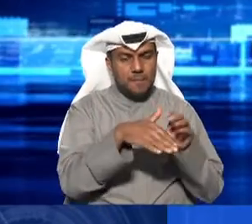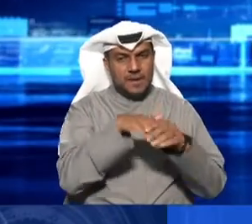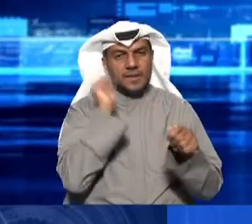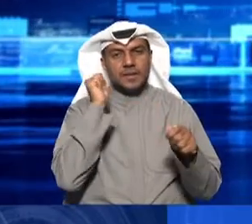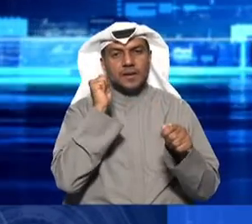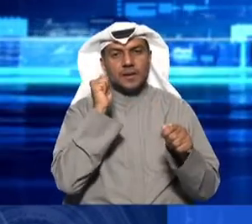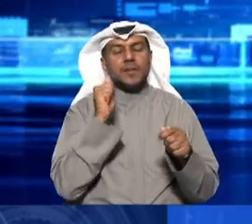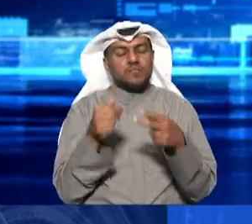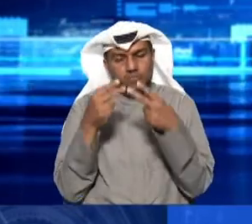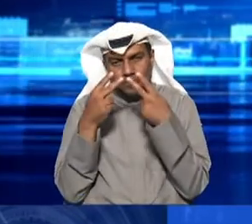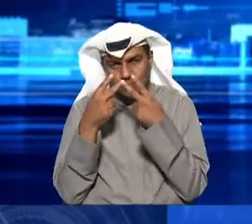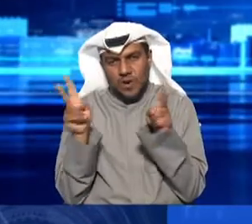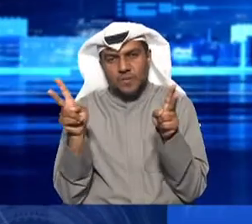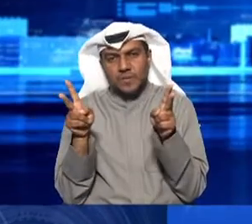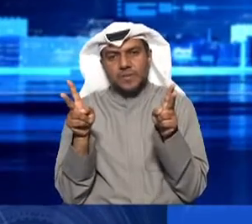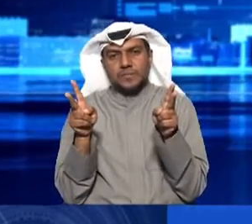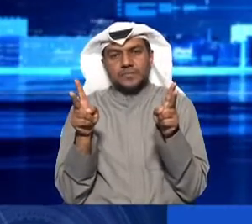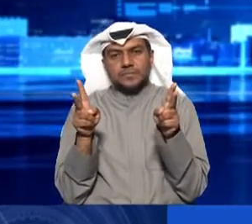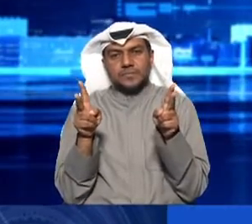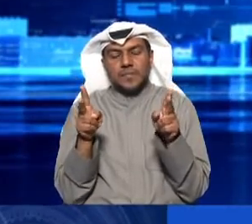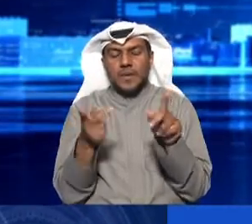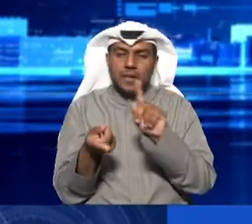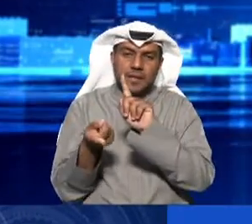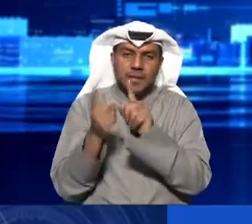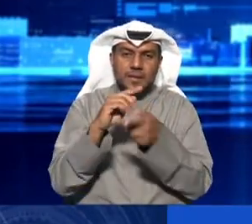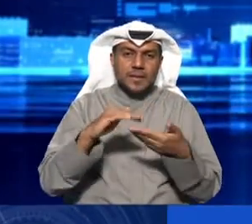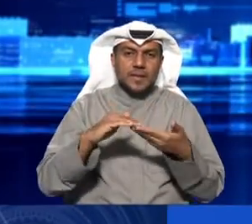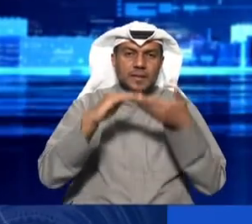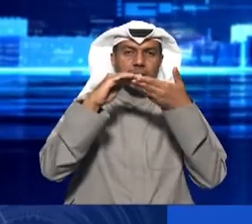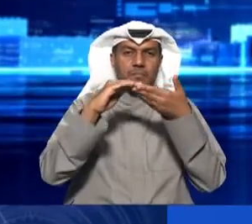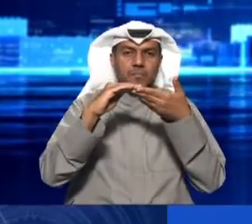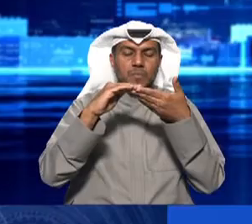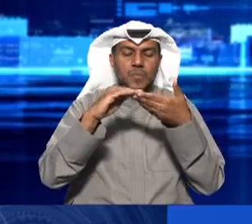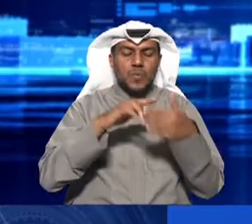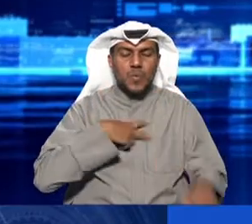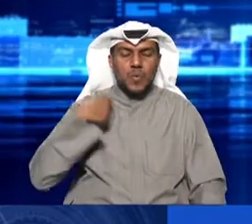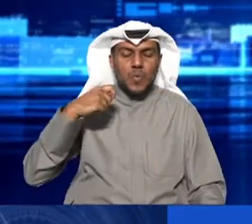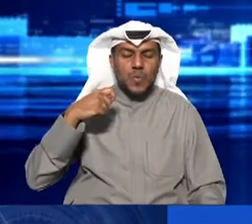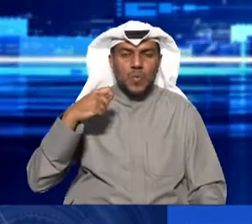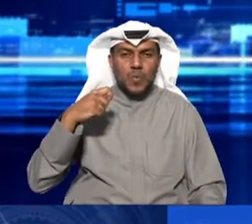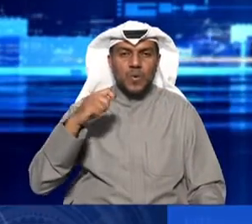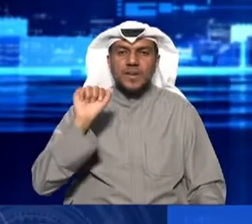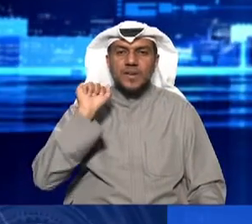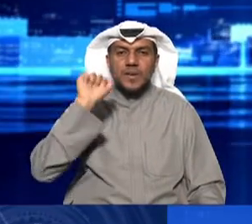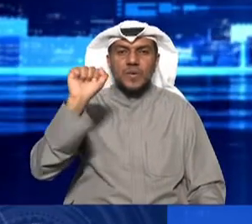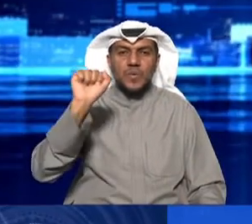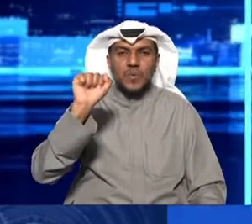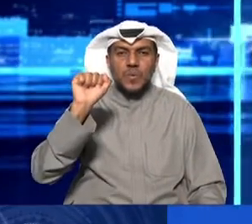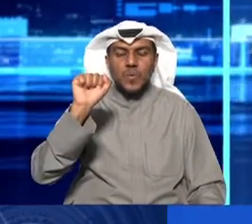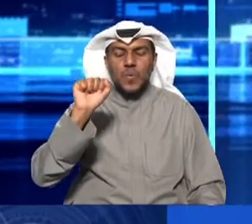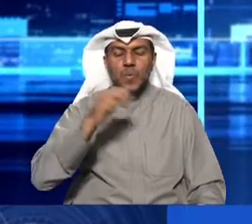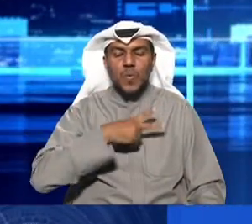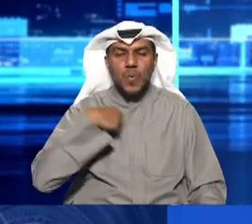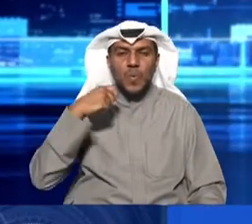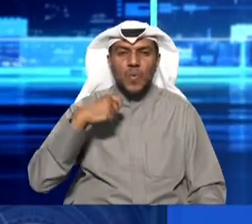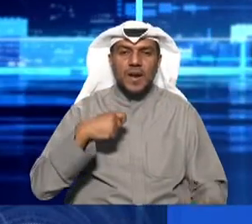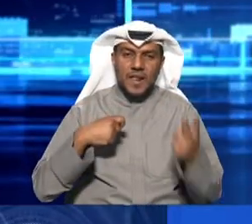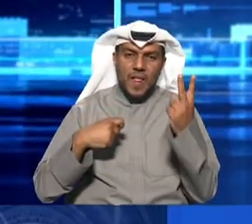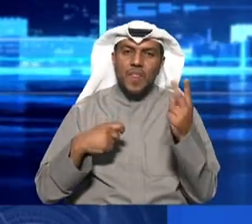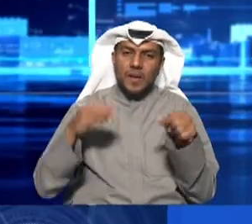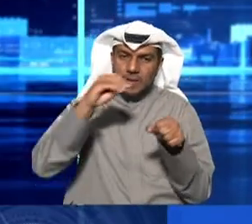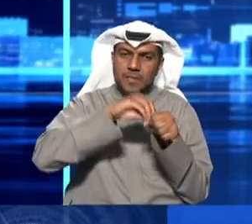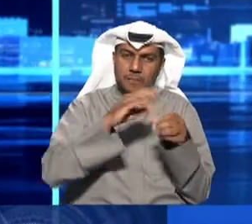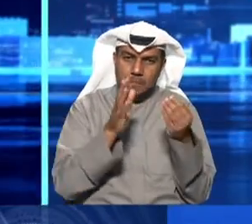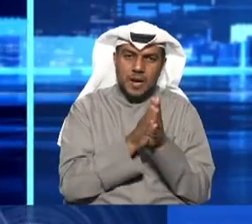صدر أيضا مرسوم بتعيين المهندس وليد الجاسم وزيرا للشؤون الاجتماعية بالوكالة بالإضافة إلى عمله.